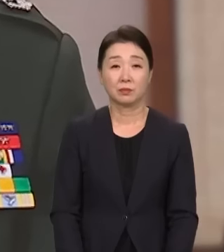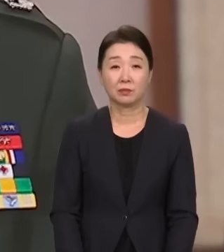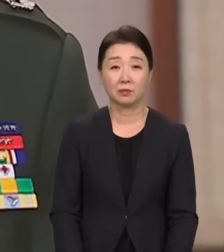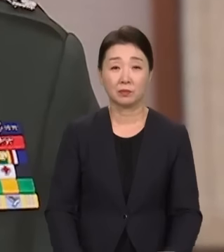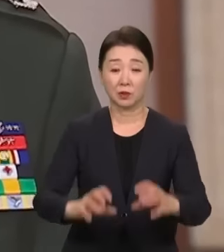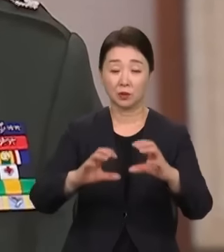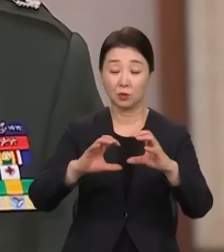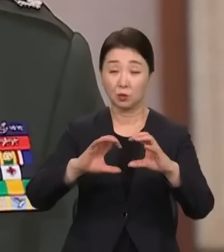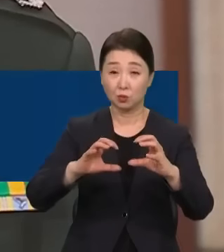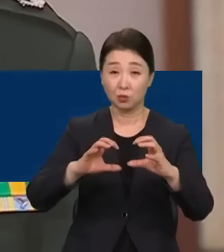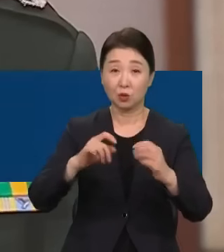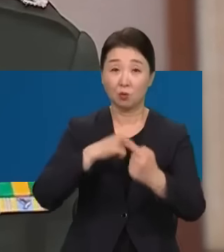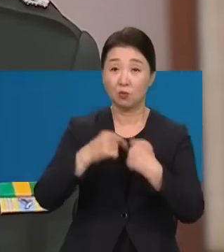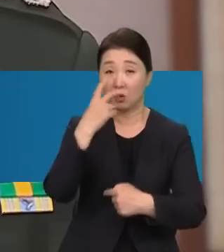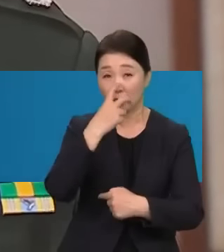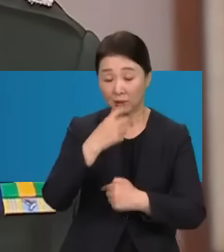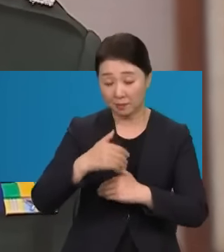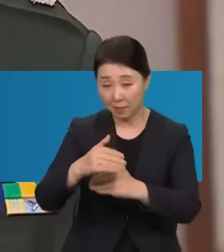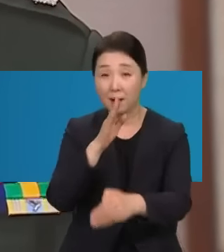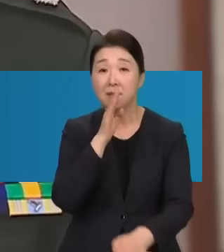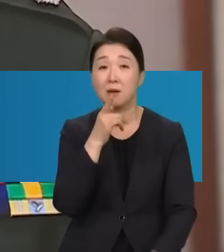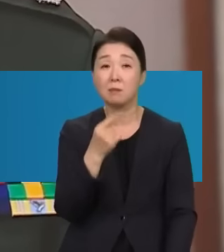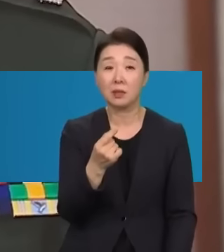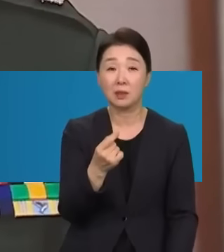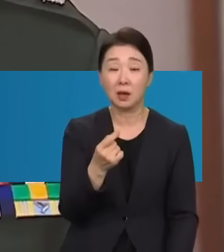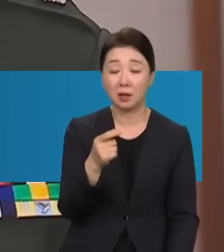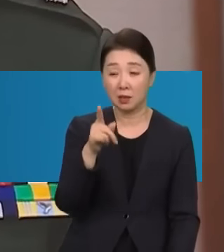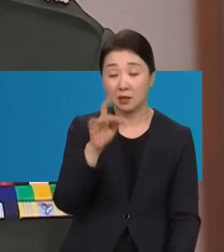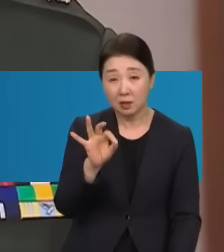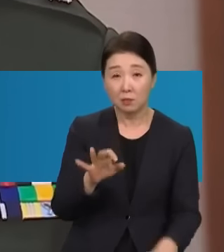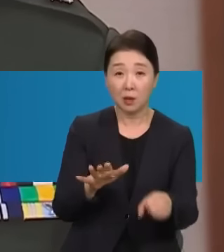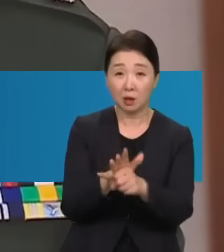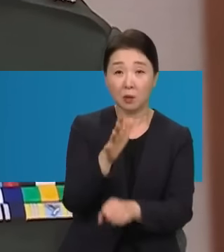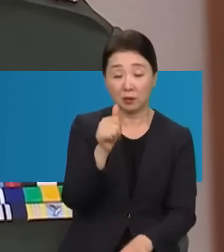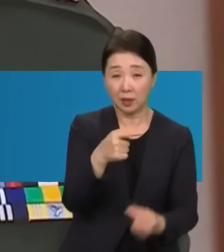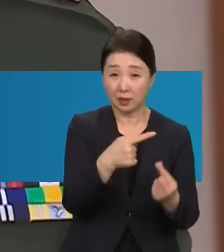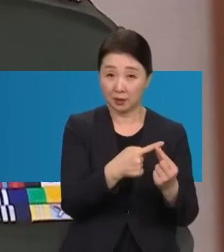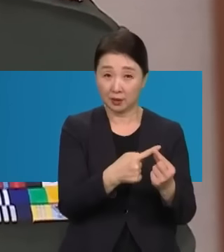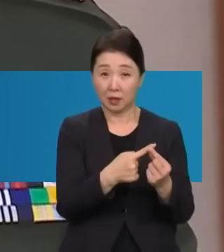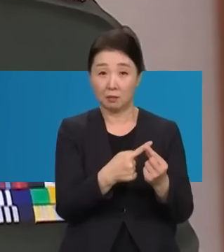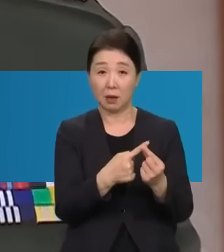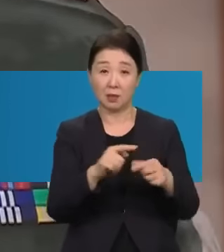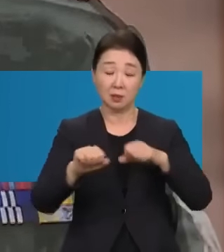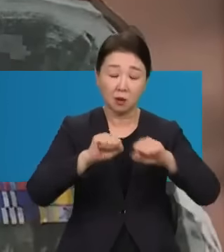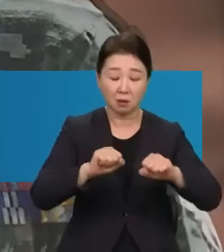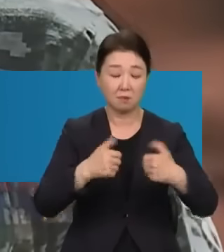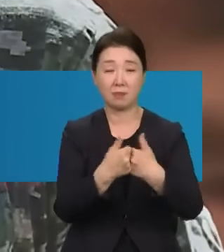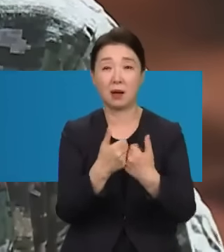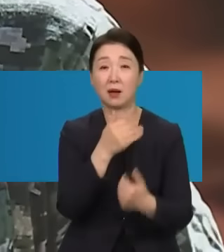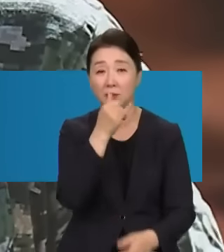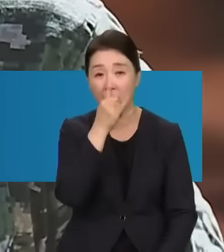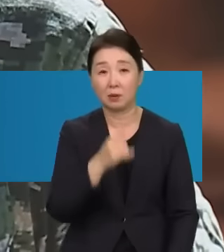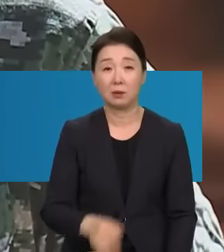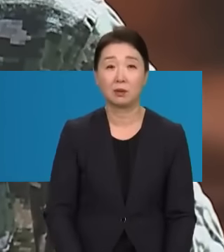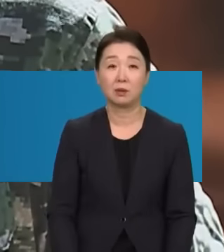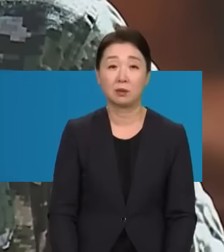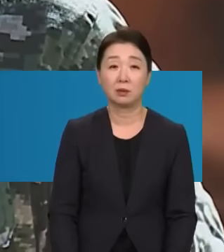이렇게 국정조사가 진행될 예정인 가운데 임성근 전 해병대 1사단장이 적극 반격에 나서는